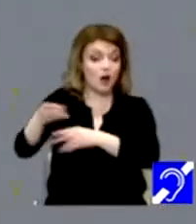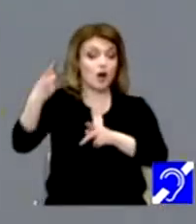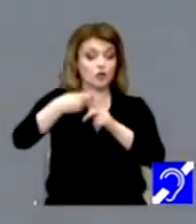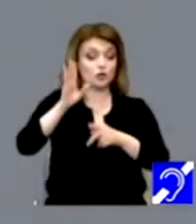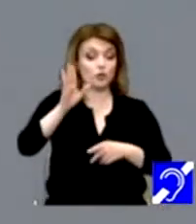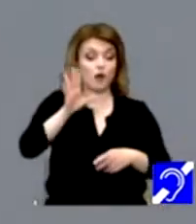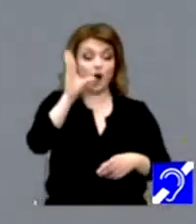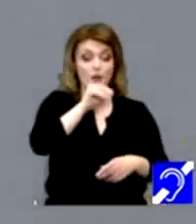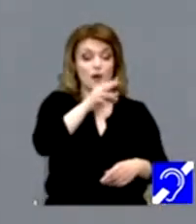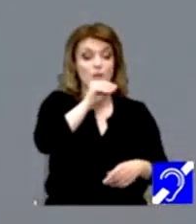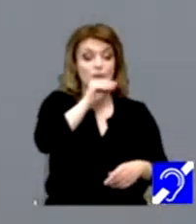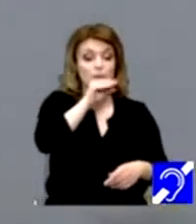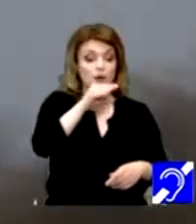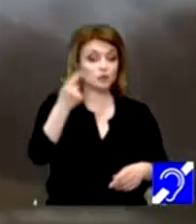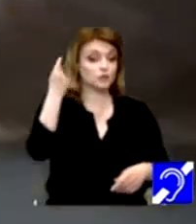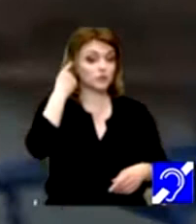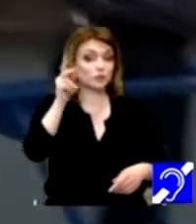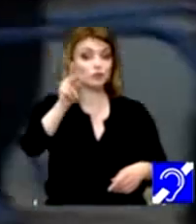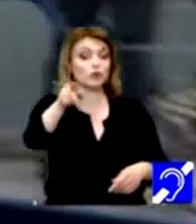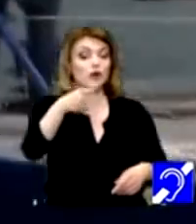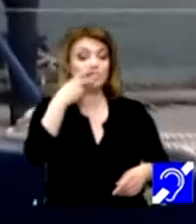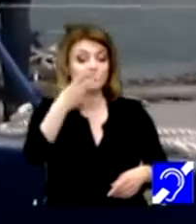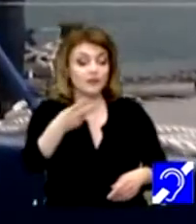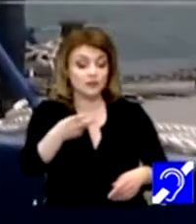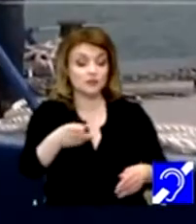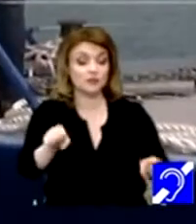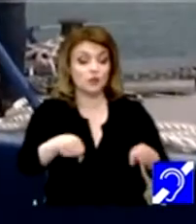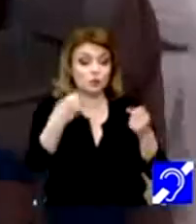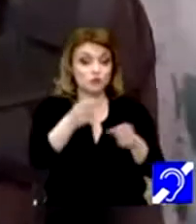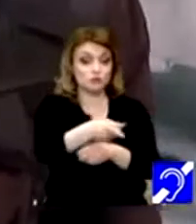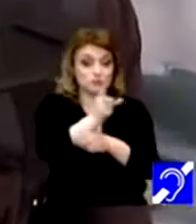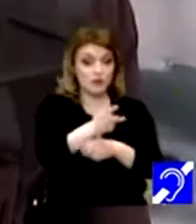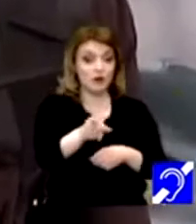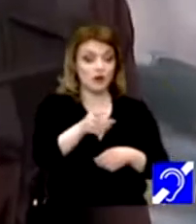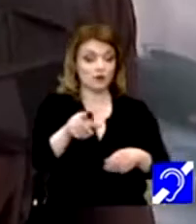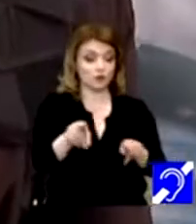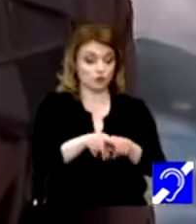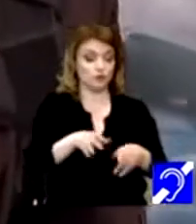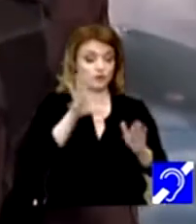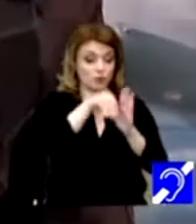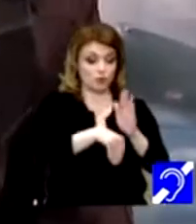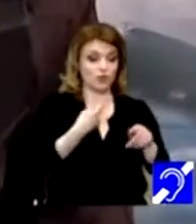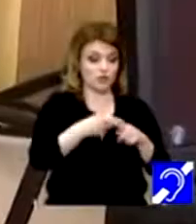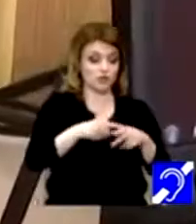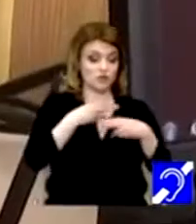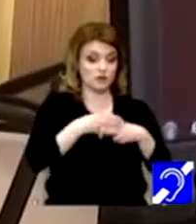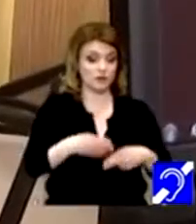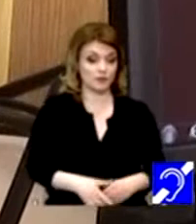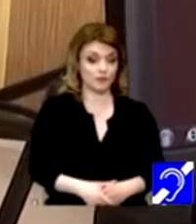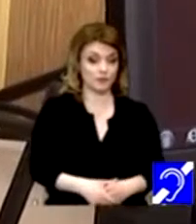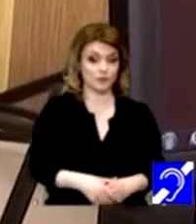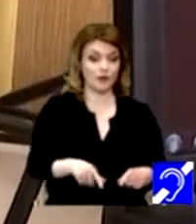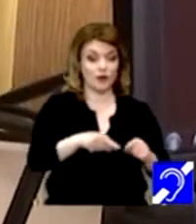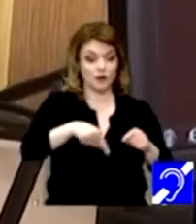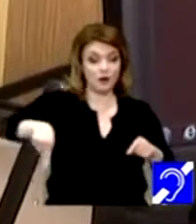aerian. Dronele pot ajunge până la 4.000 de metri altitudine și până la 200 de kilometri de locul decolării. Operează ziua și noapte, iar viteza maximă este de